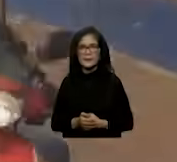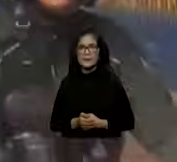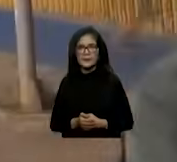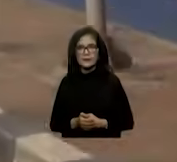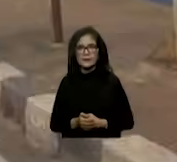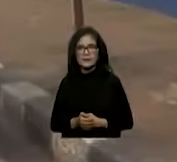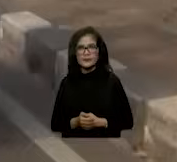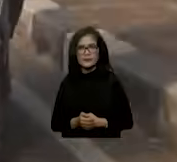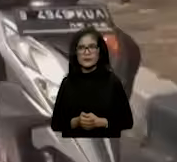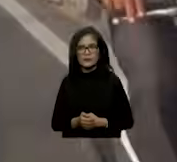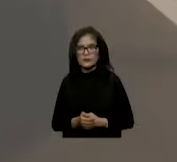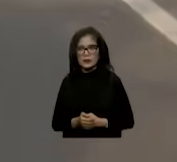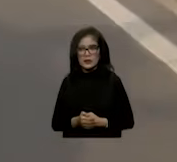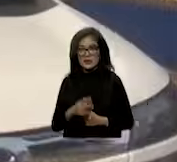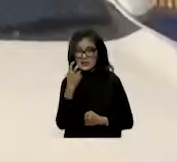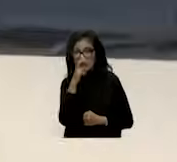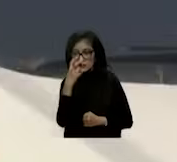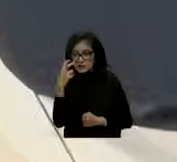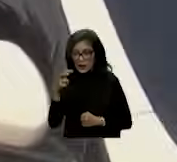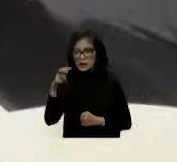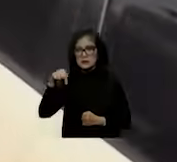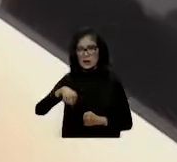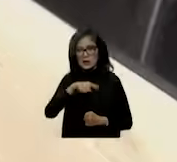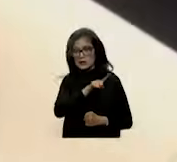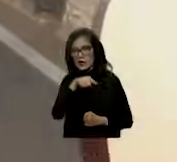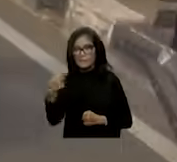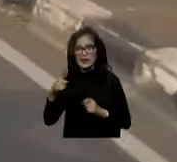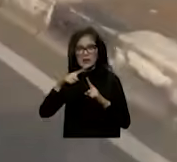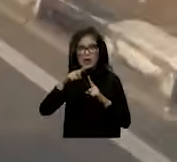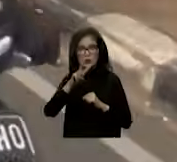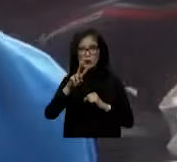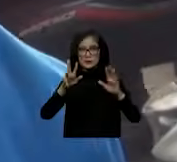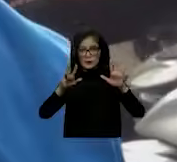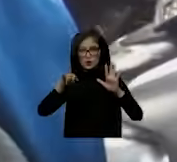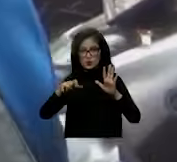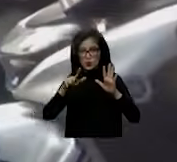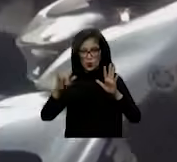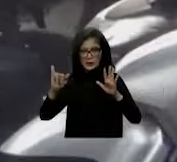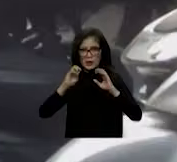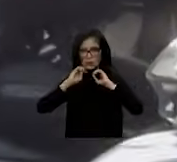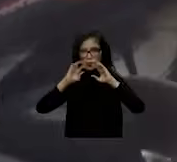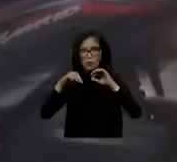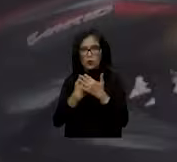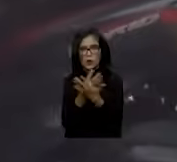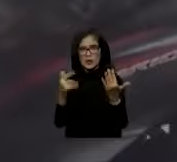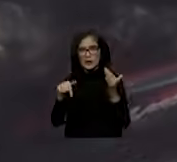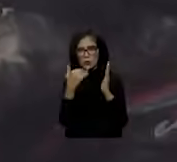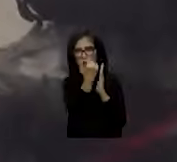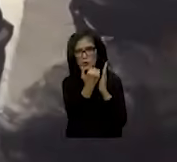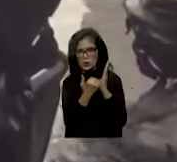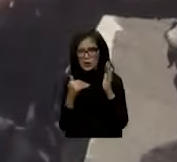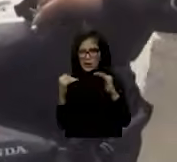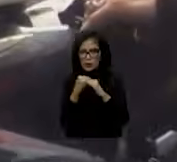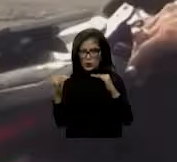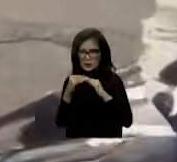Operasi Patuh Jaya digelar hingga 28 Juli. Pengendara diimbau mematuhi aturan berlalu lintas. Dari